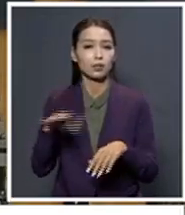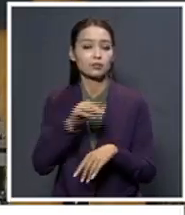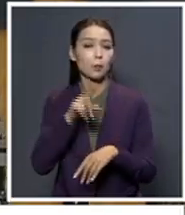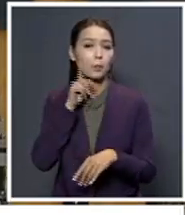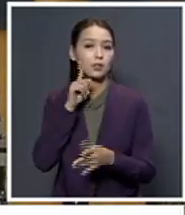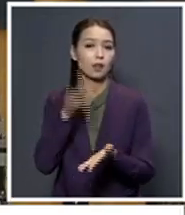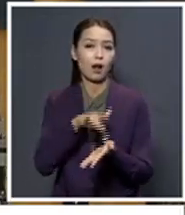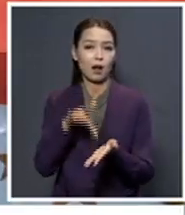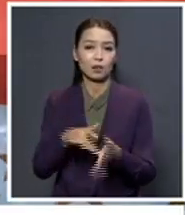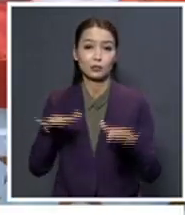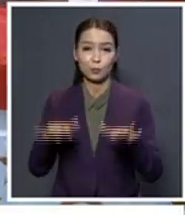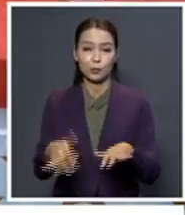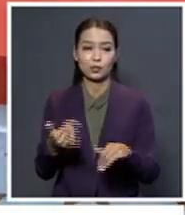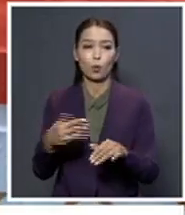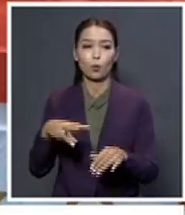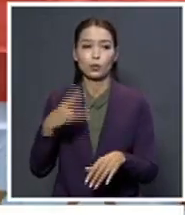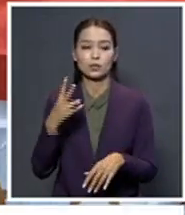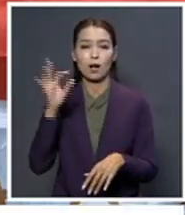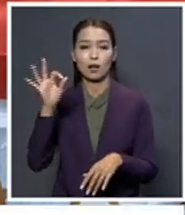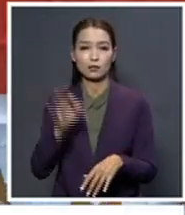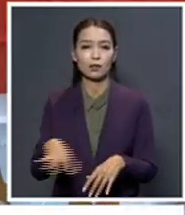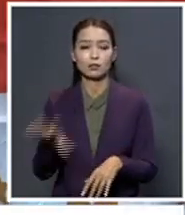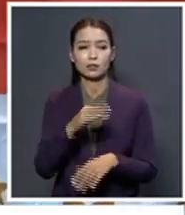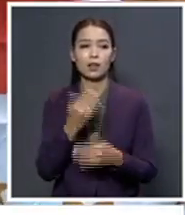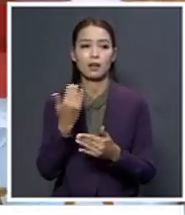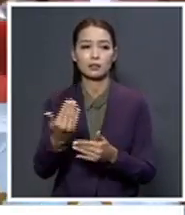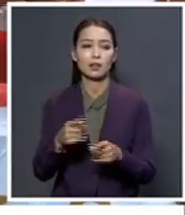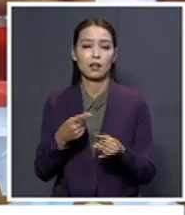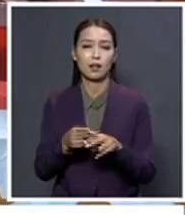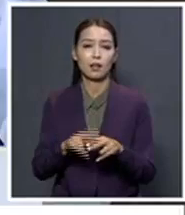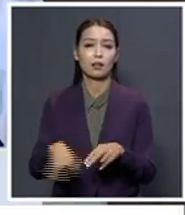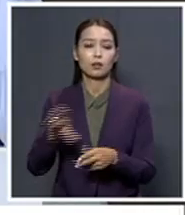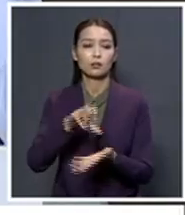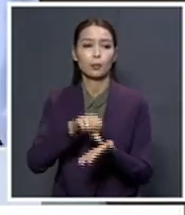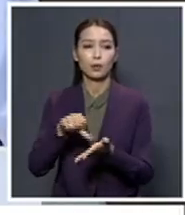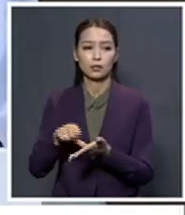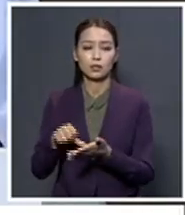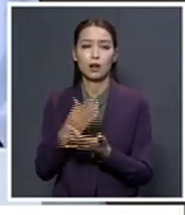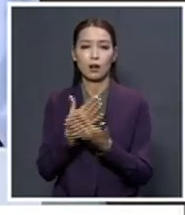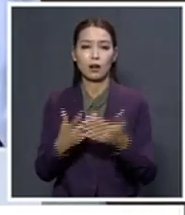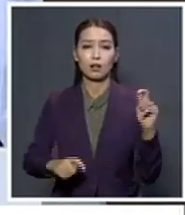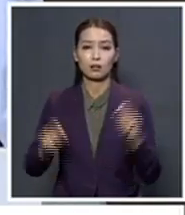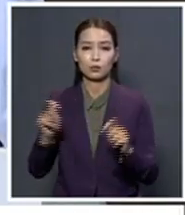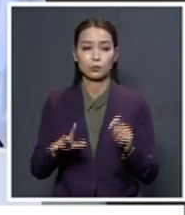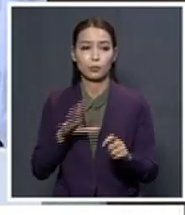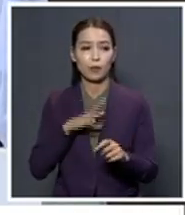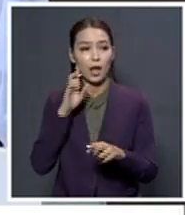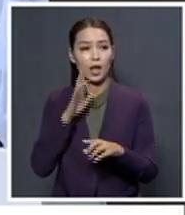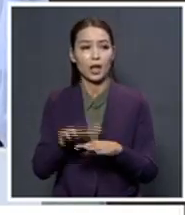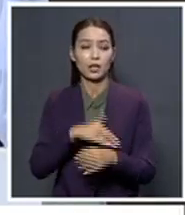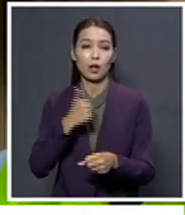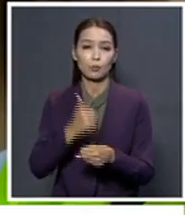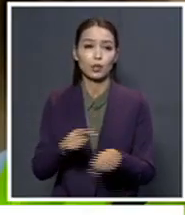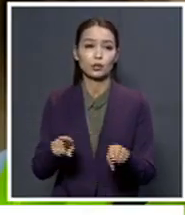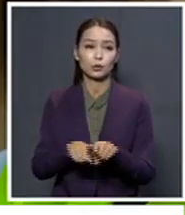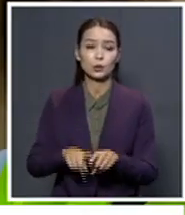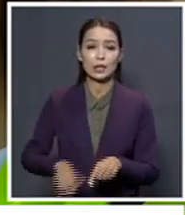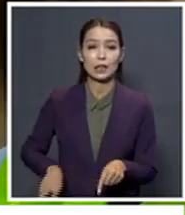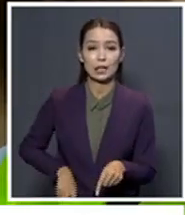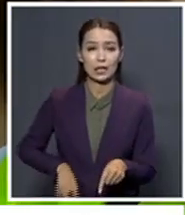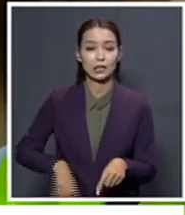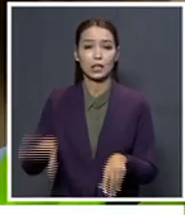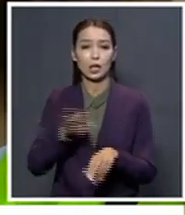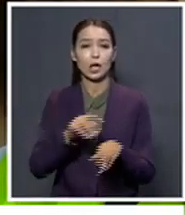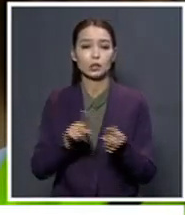мегаполис тұрғындарының 37% солар деді шараның ашылу салтанатына қатысқан қала әкімі Бақытжан Сағынтаев. Ал елбасы қорының атқарушы директоры